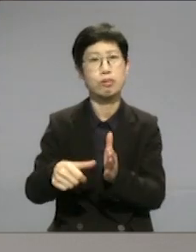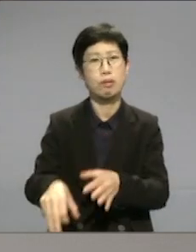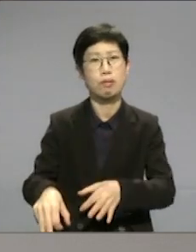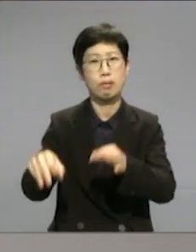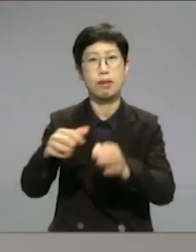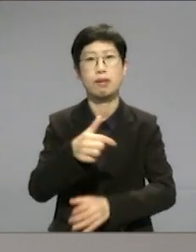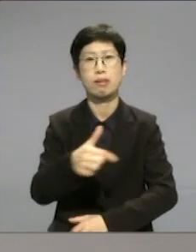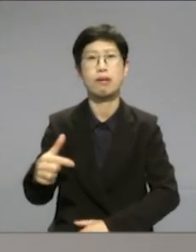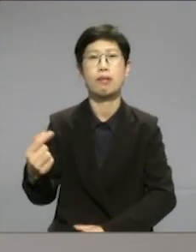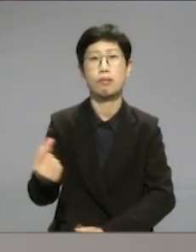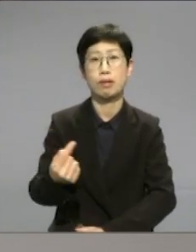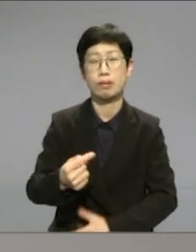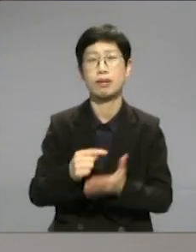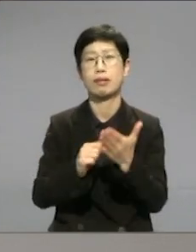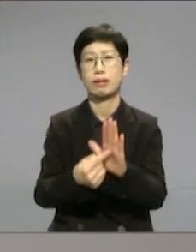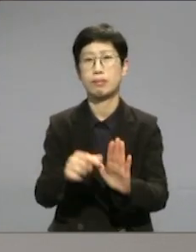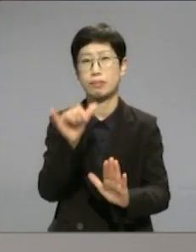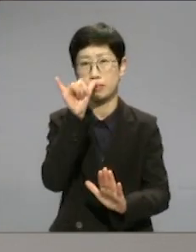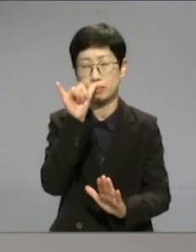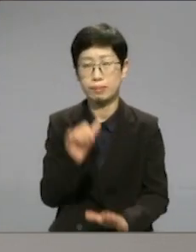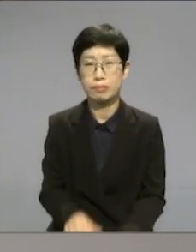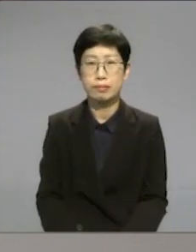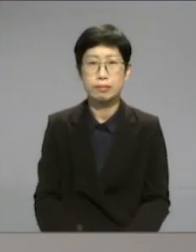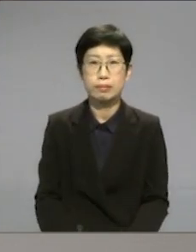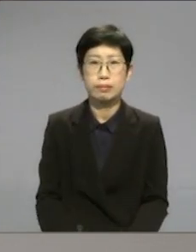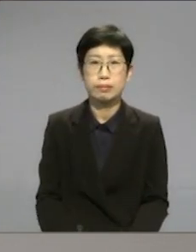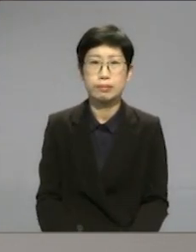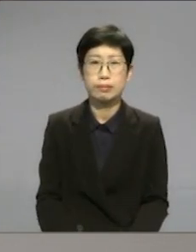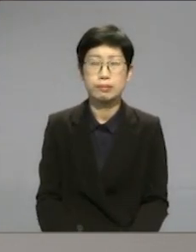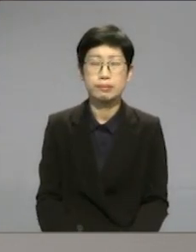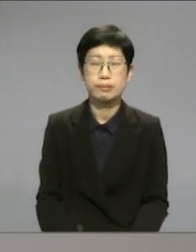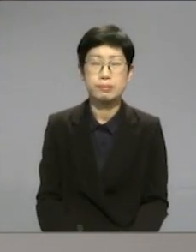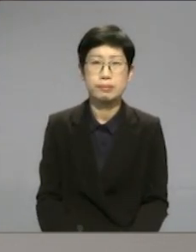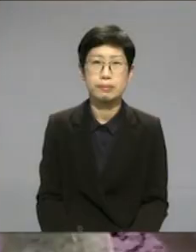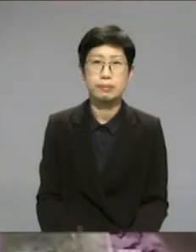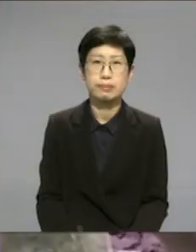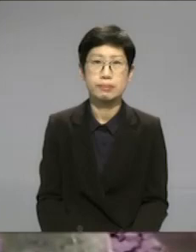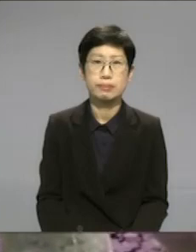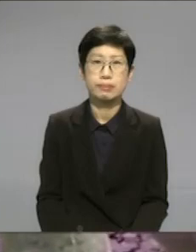가격도 급등할 거라는 전망입니다. 윤서영 월드리포터입니다.